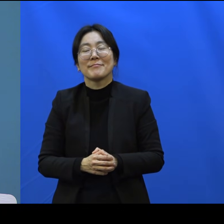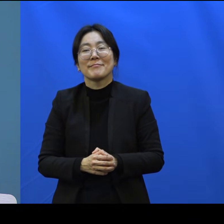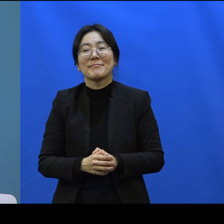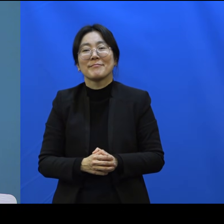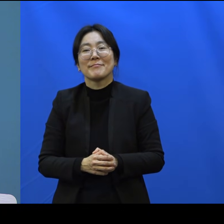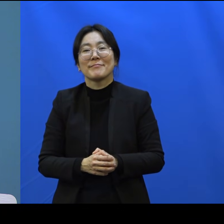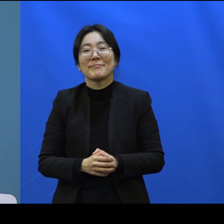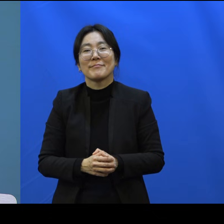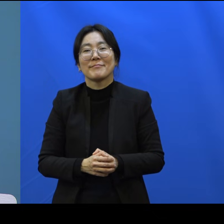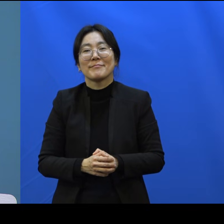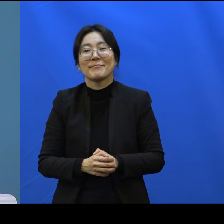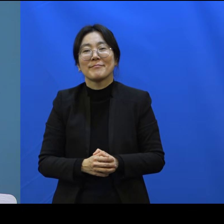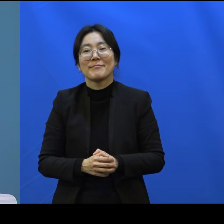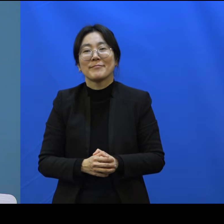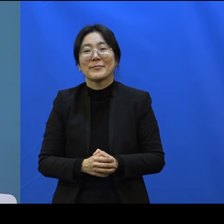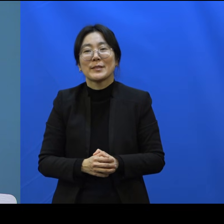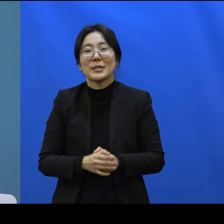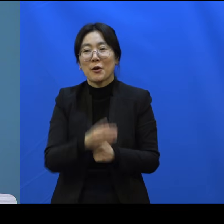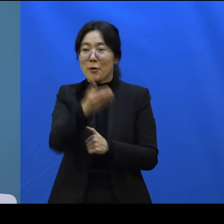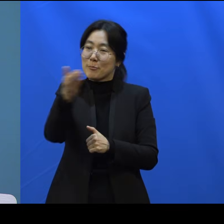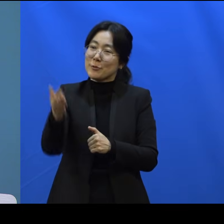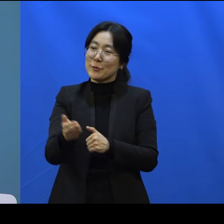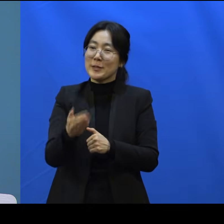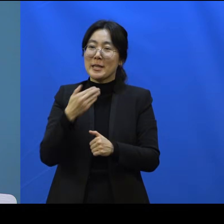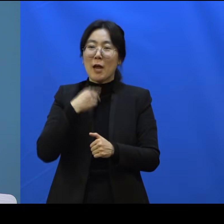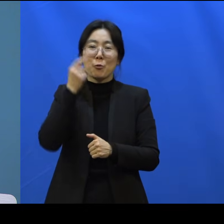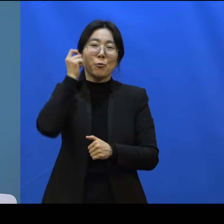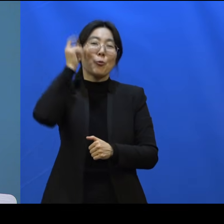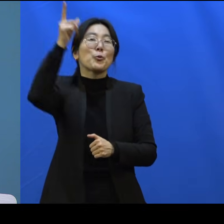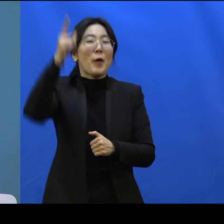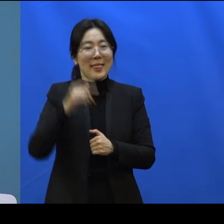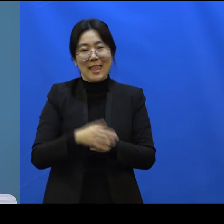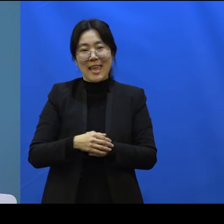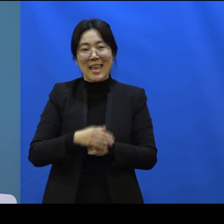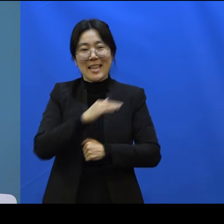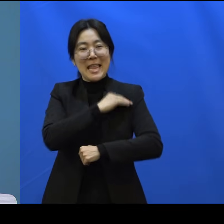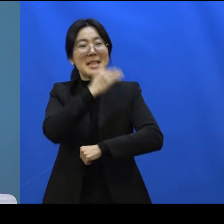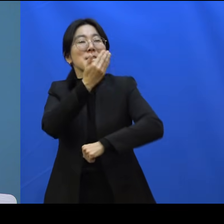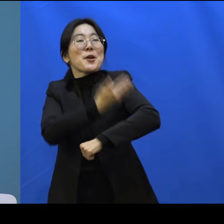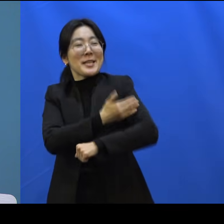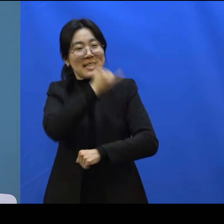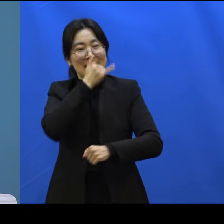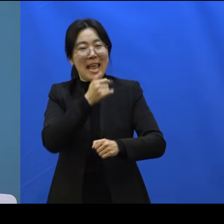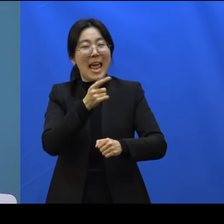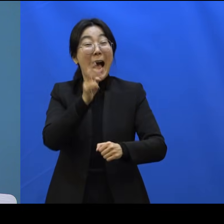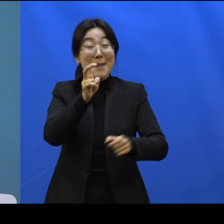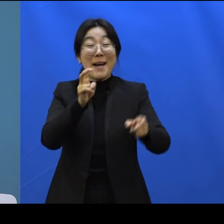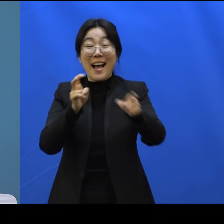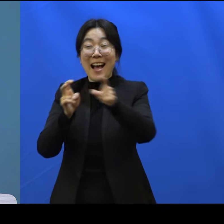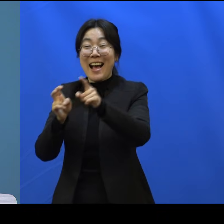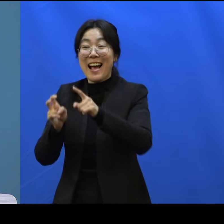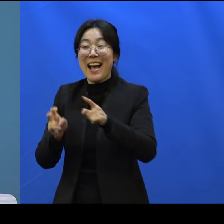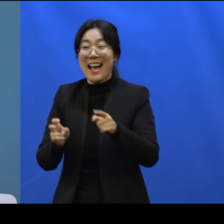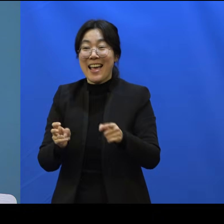여러분, 뭐 능력이 있는 분들도 여기 계실 거예요. 그런데 그거 의지하면 그걸로 끝이에요.